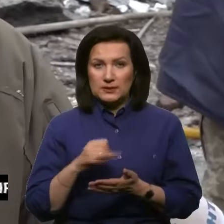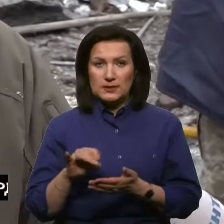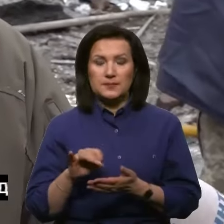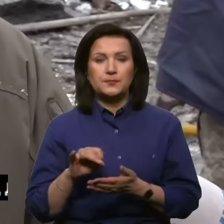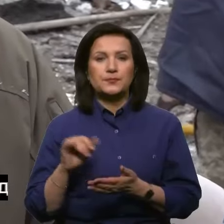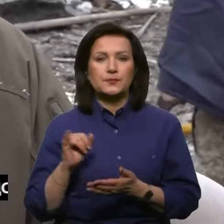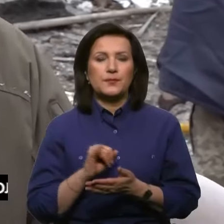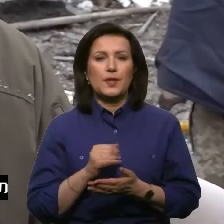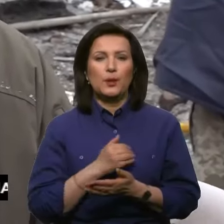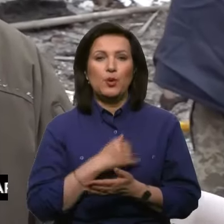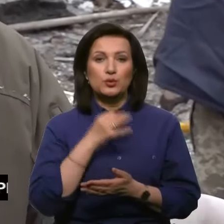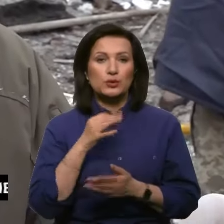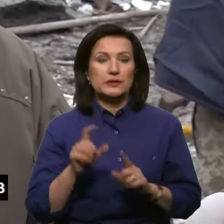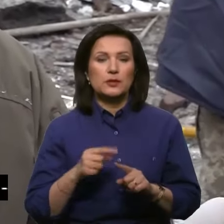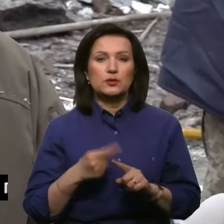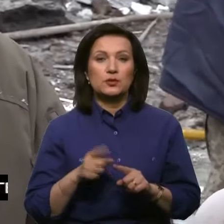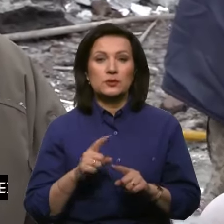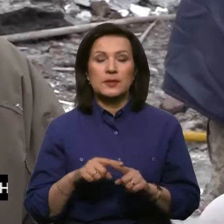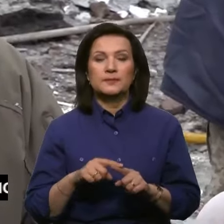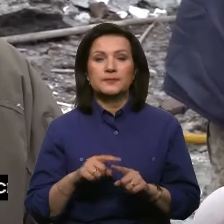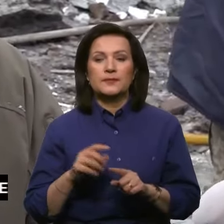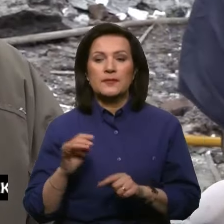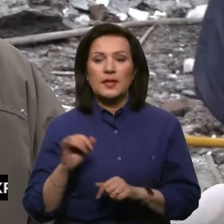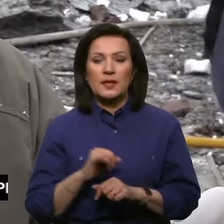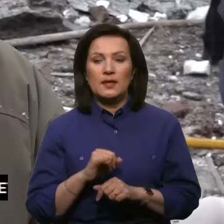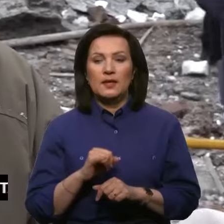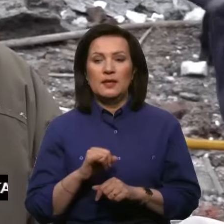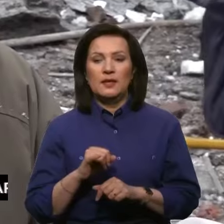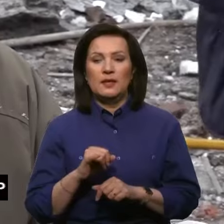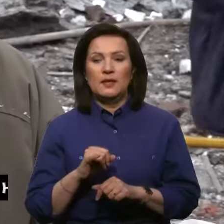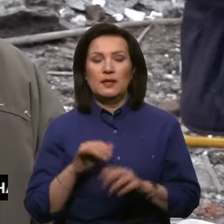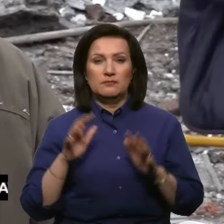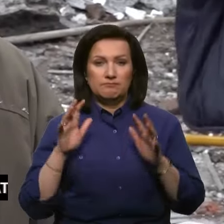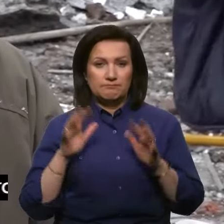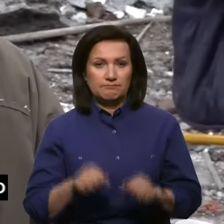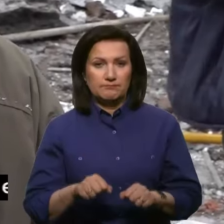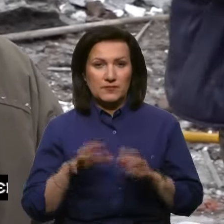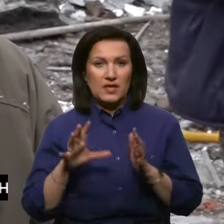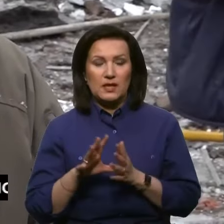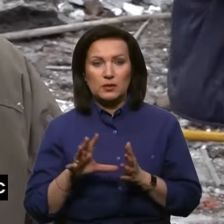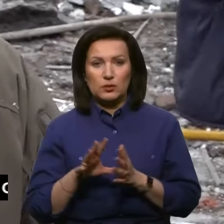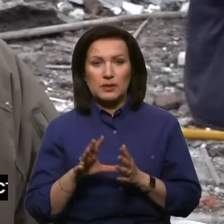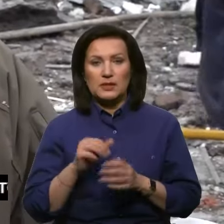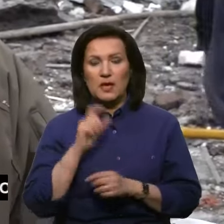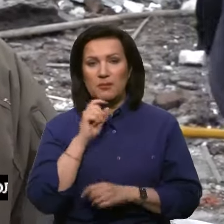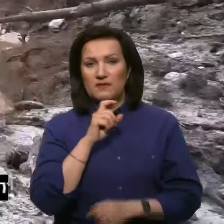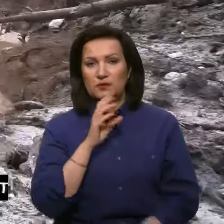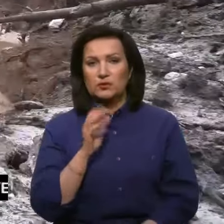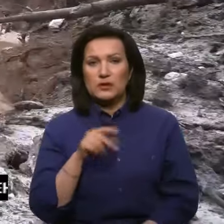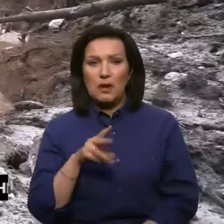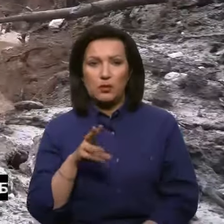і хочу сказати, що це і відключення електропостачання на Північну